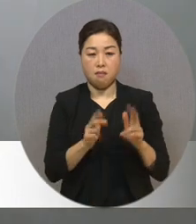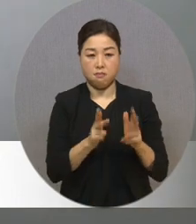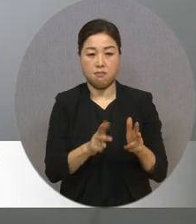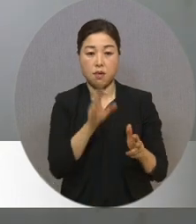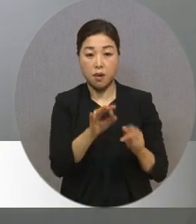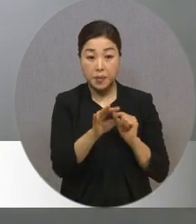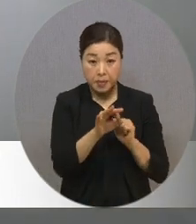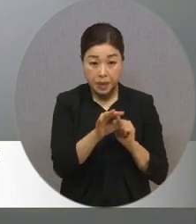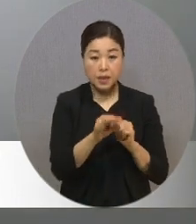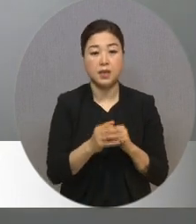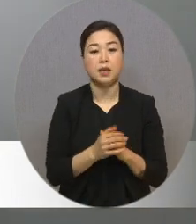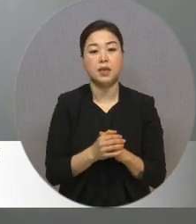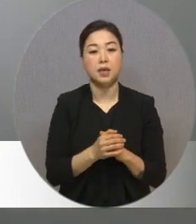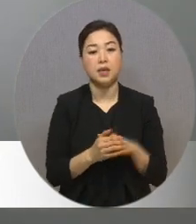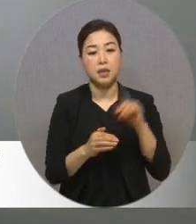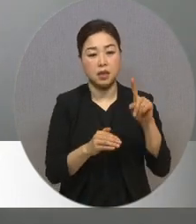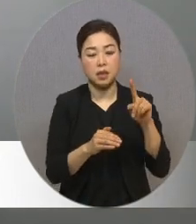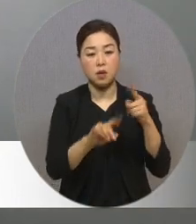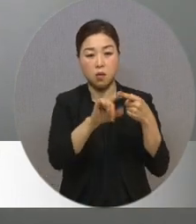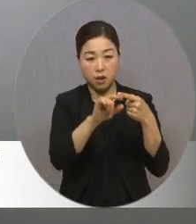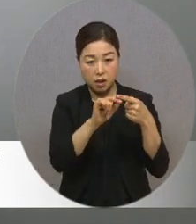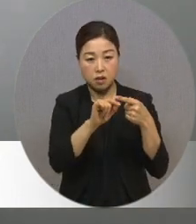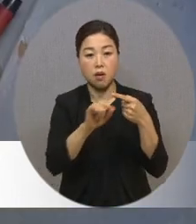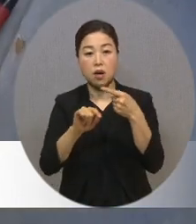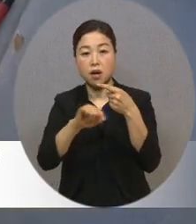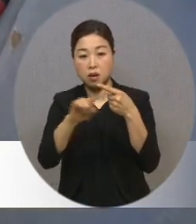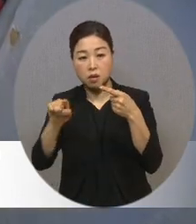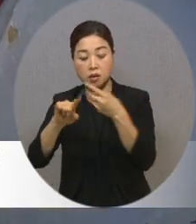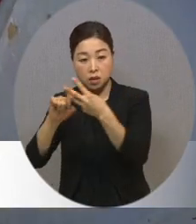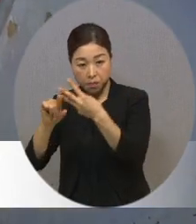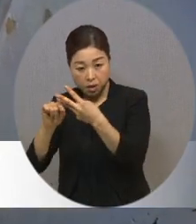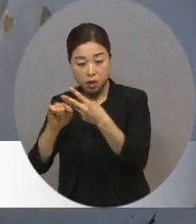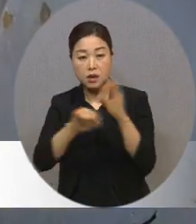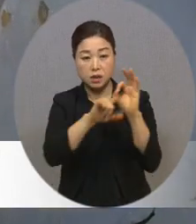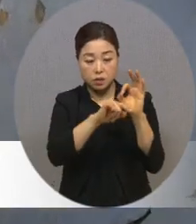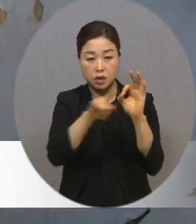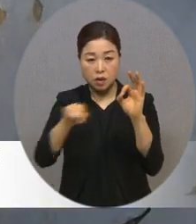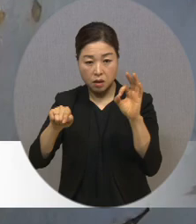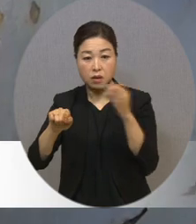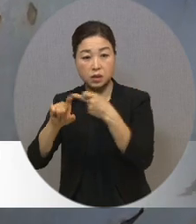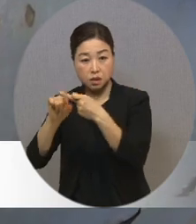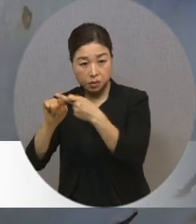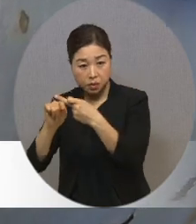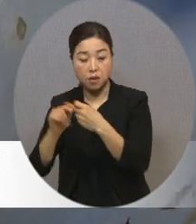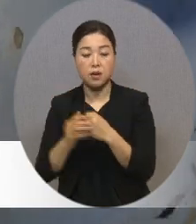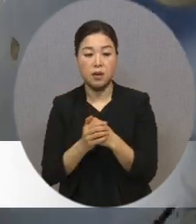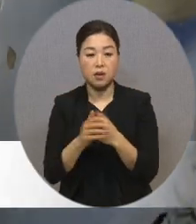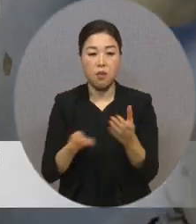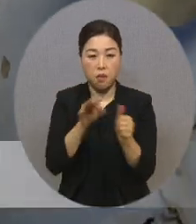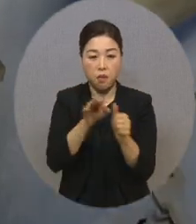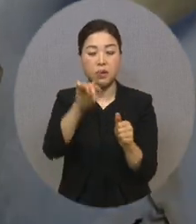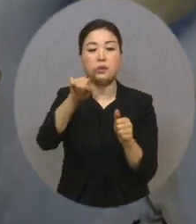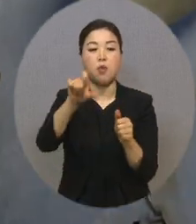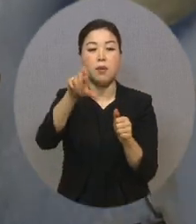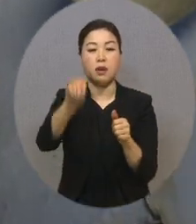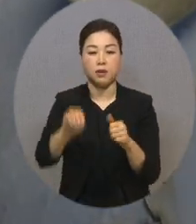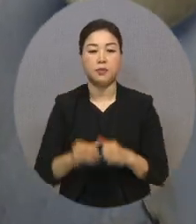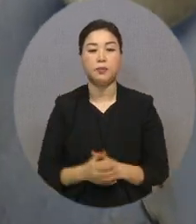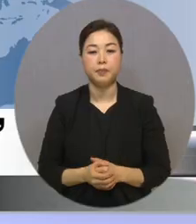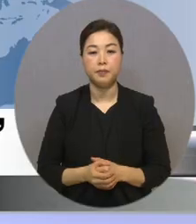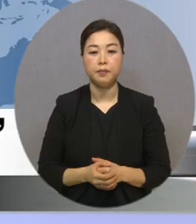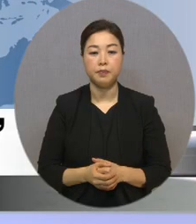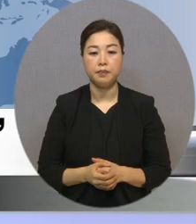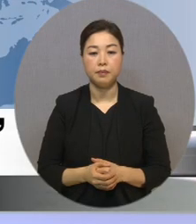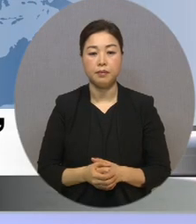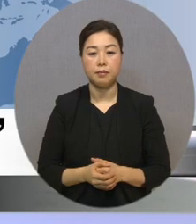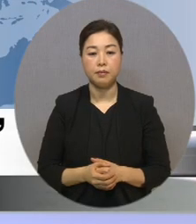대상 가구에게 1월에서 3월, 10월에서 12월인 동절기 동안 월 15만 원을 지원합니다.